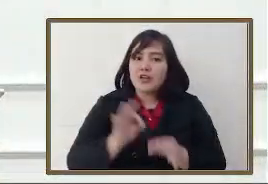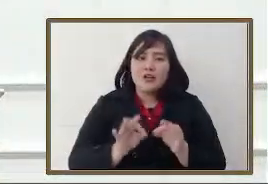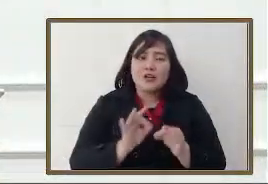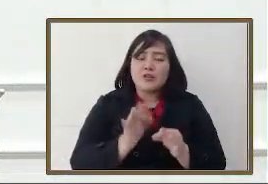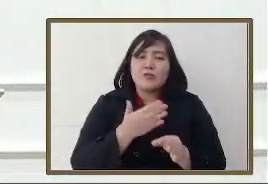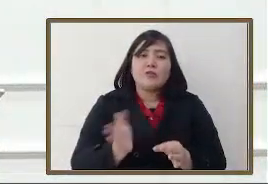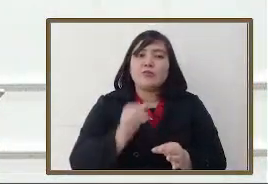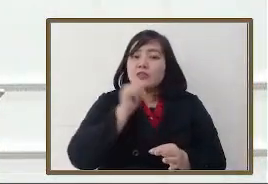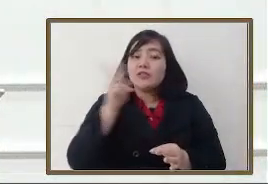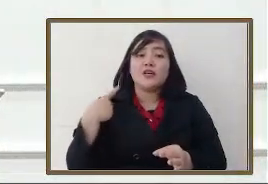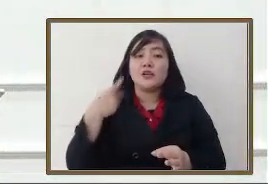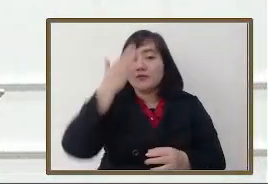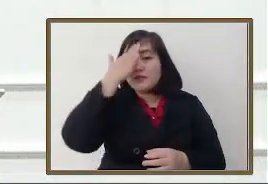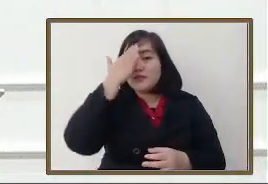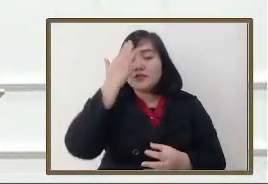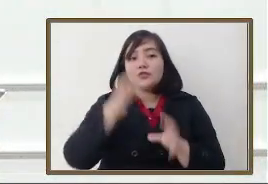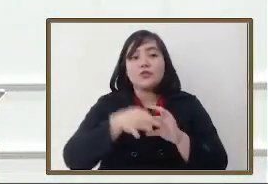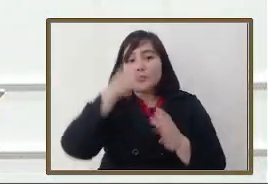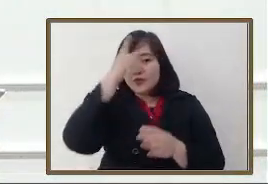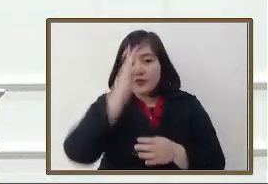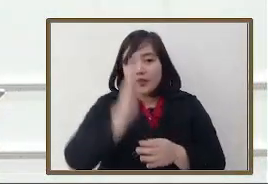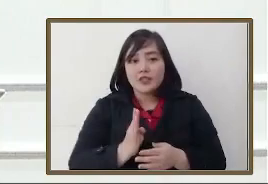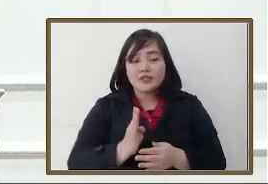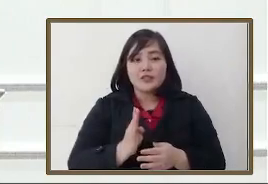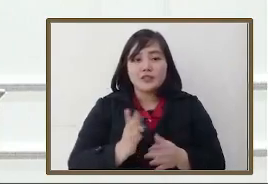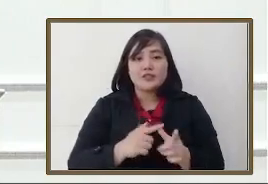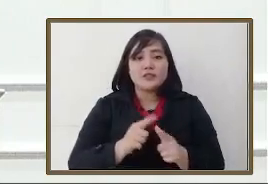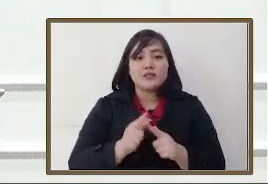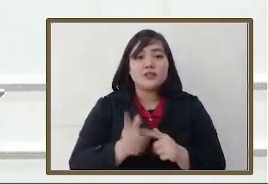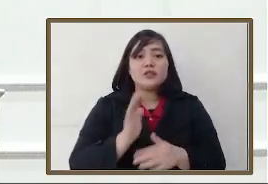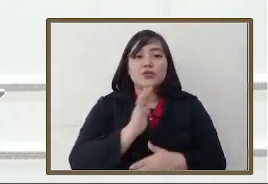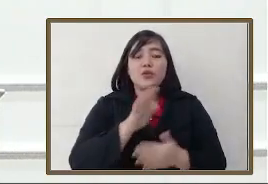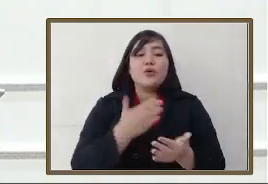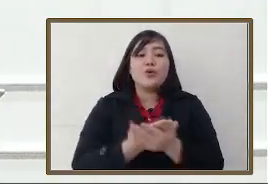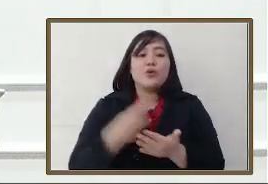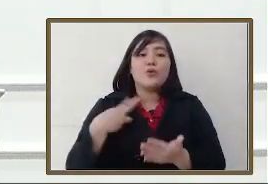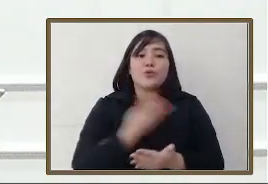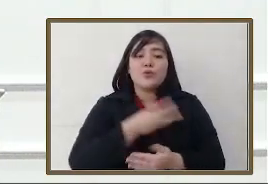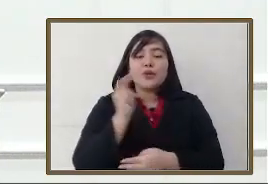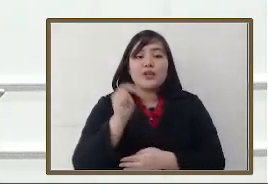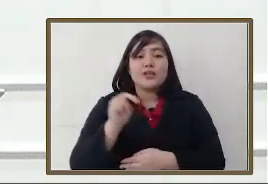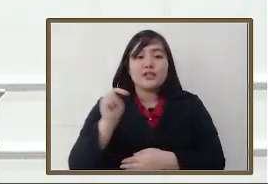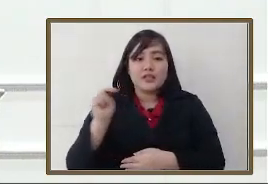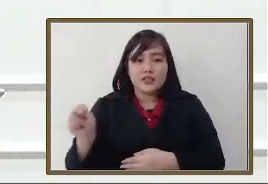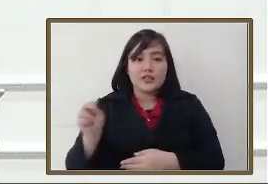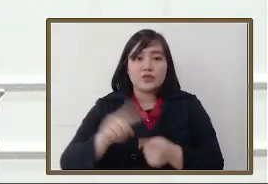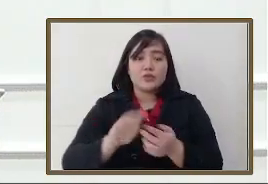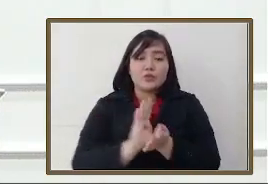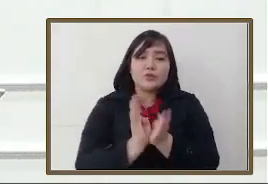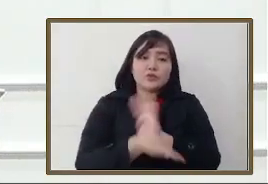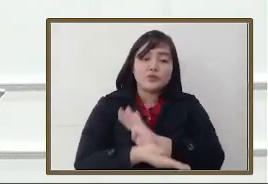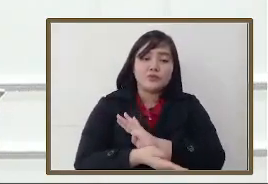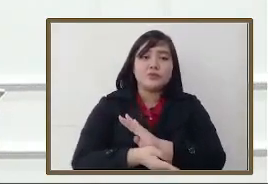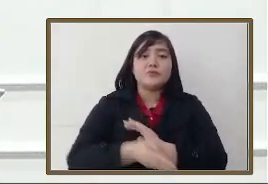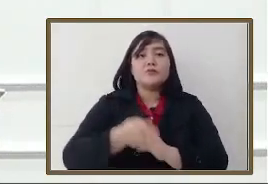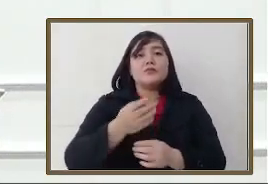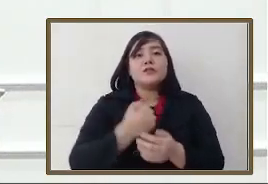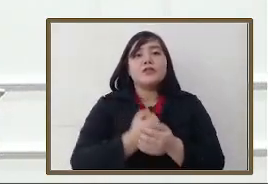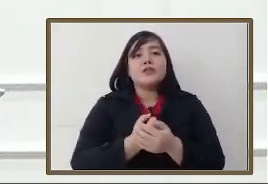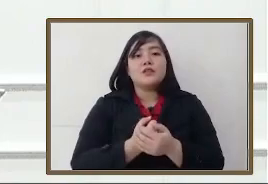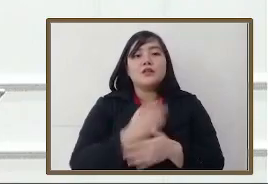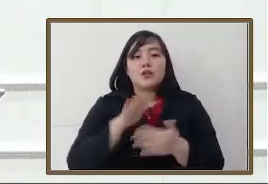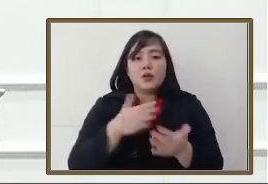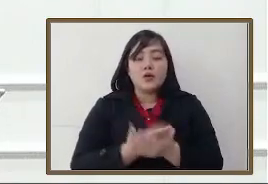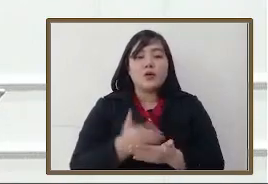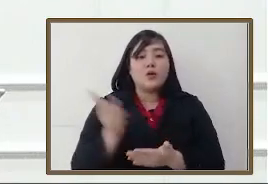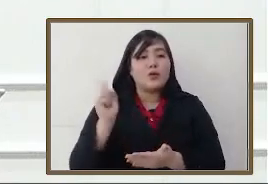God, you see, everything that we need to become all what God wants